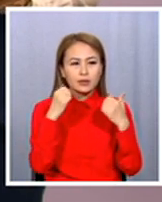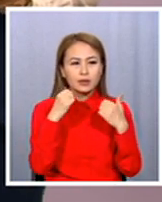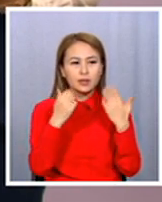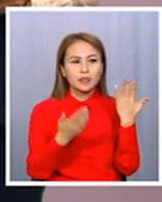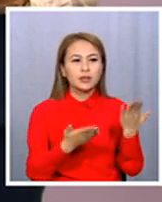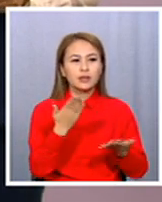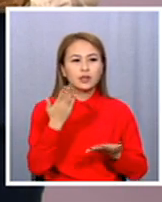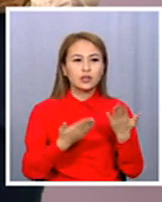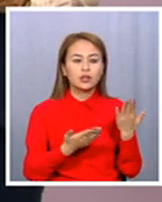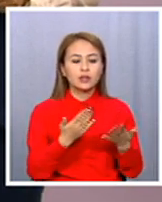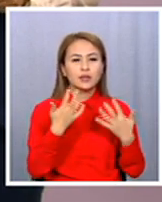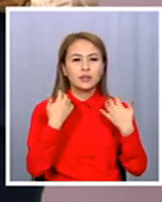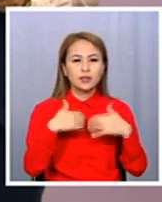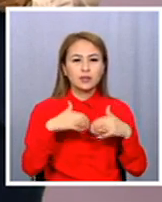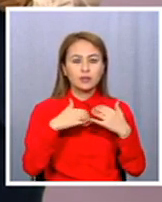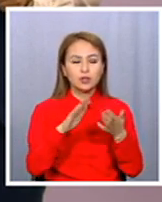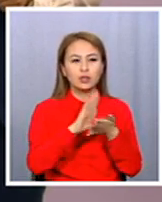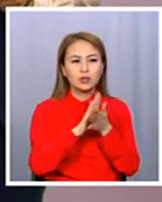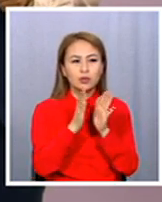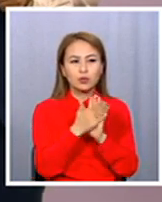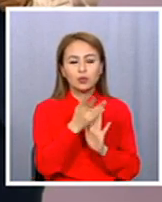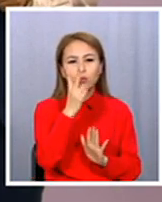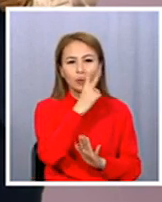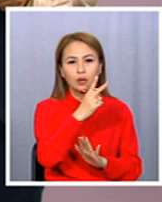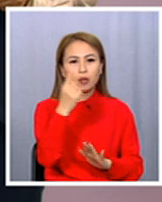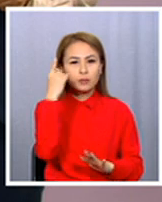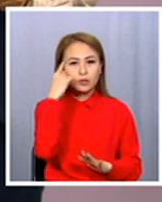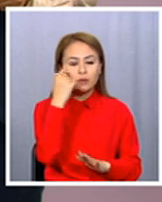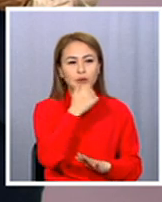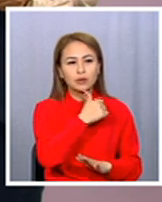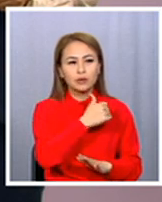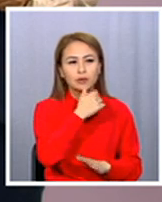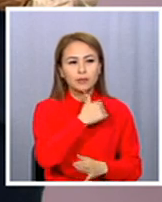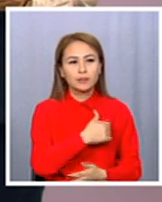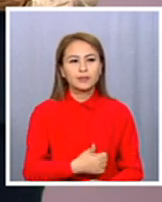Ендеше есептің шешуін ойланыңдар.